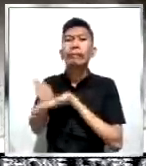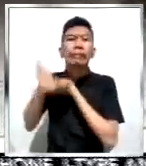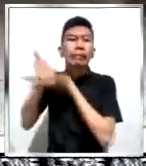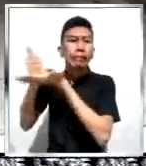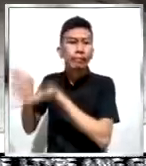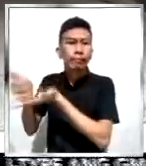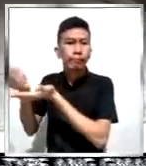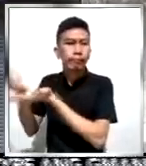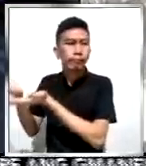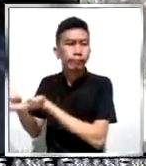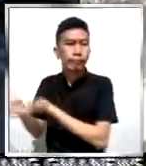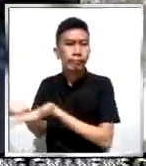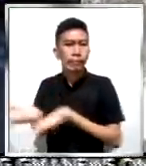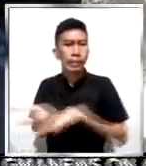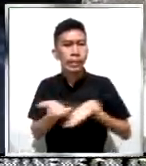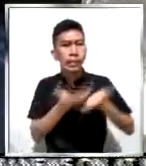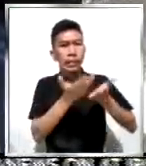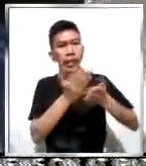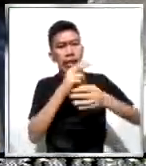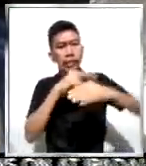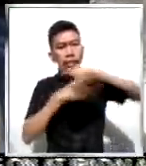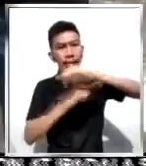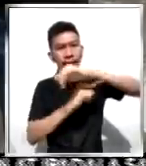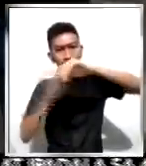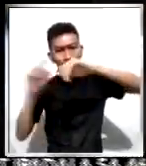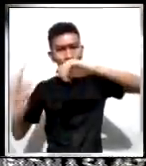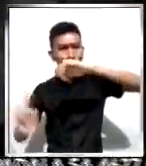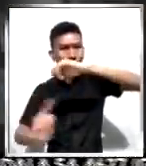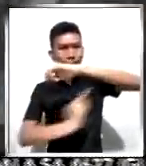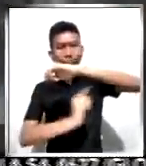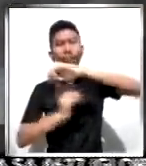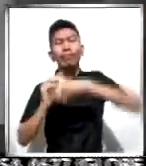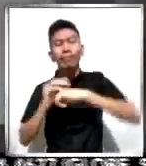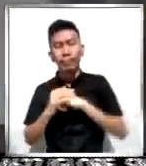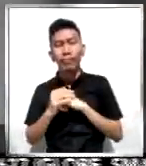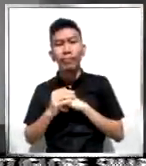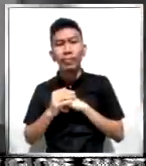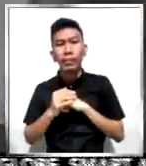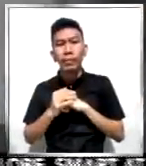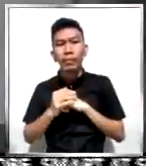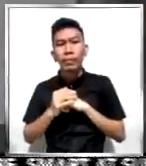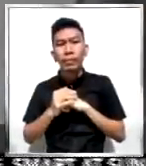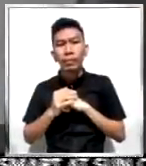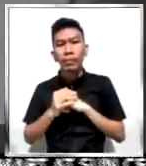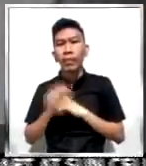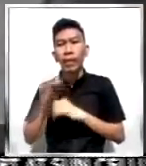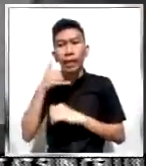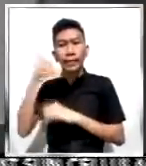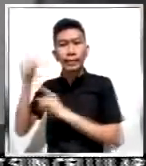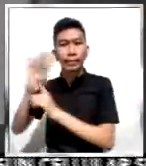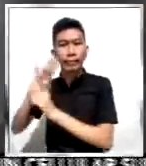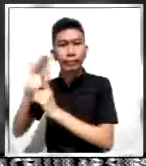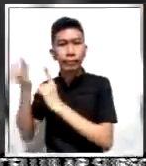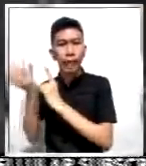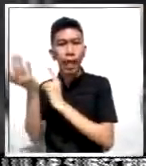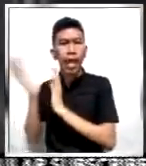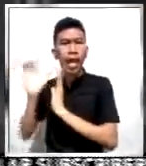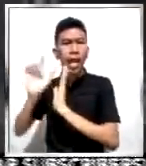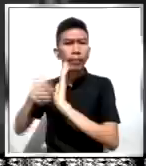ng tulay. Itinawag nila ito sa barangay bago magtanghali nang ma-rescue ang matanda sa ilalim ng